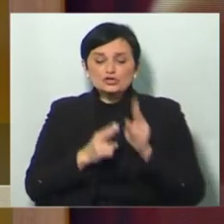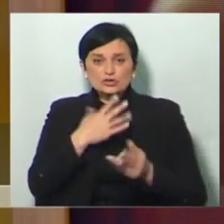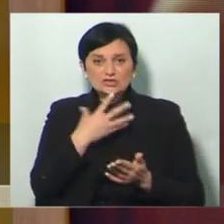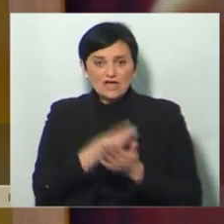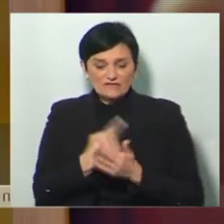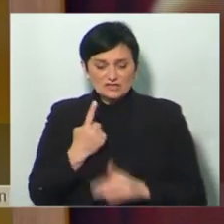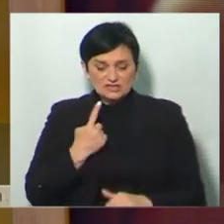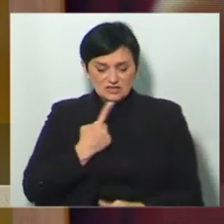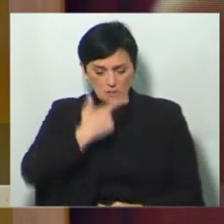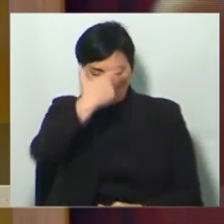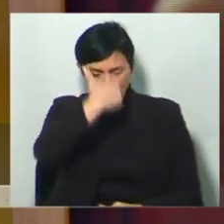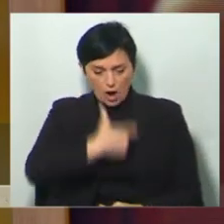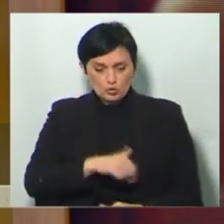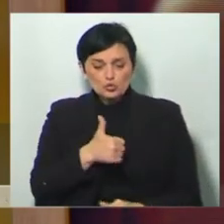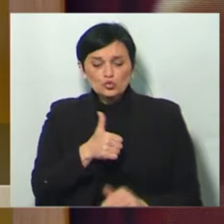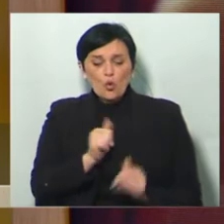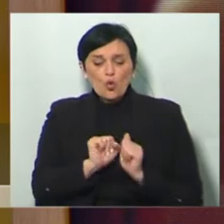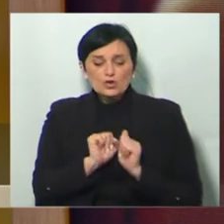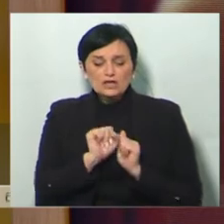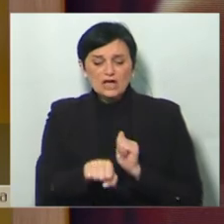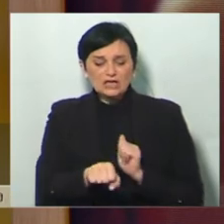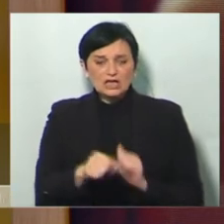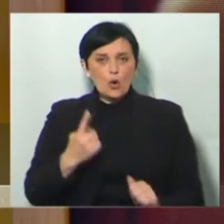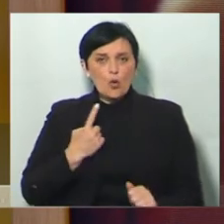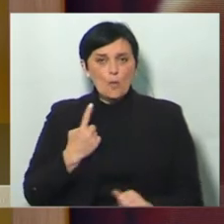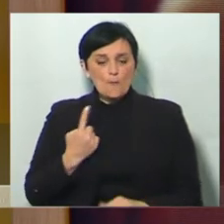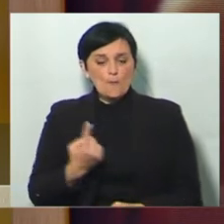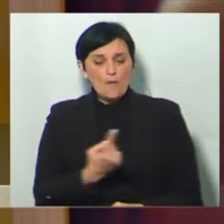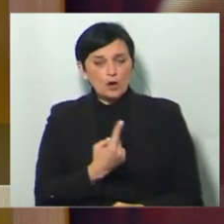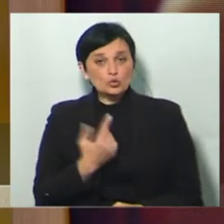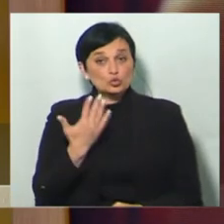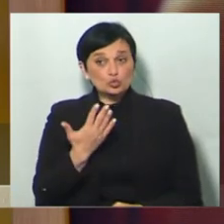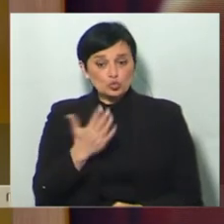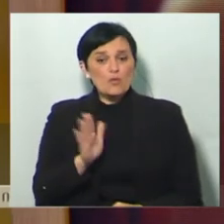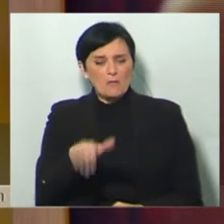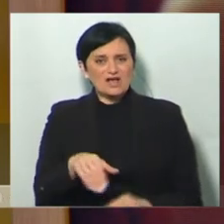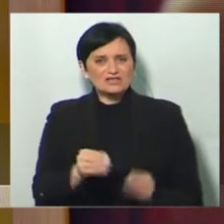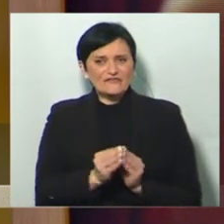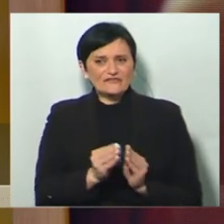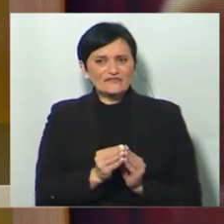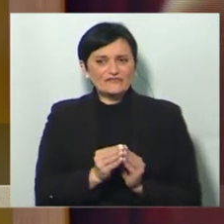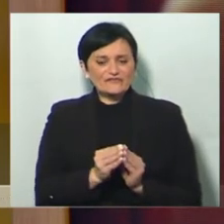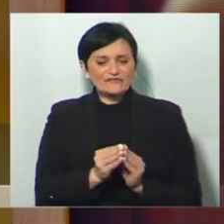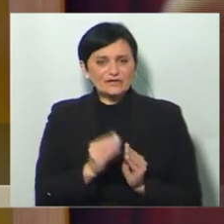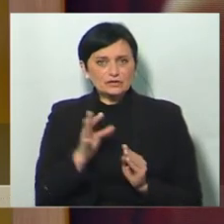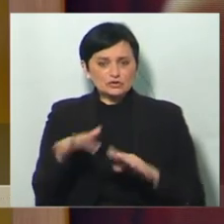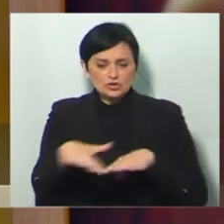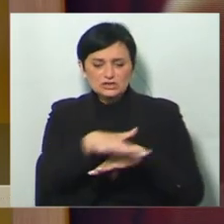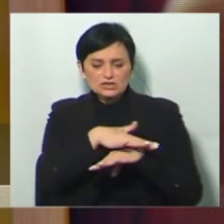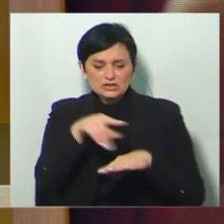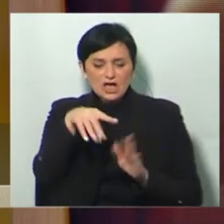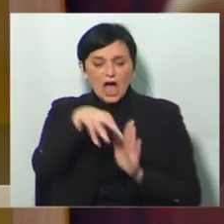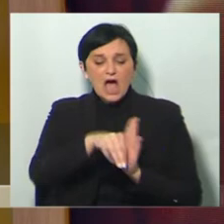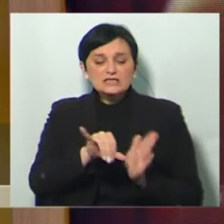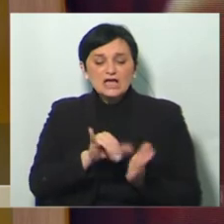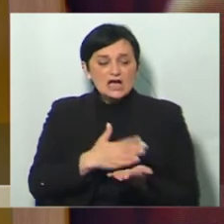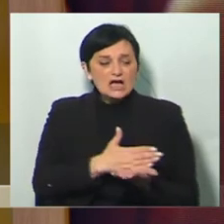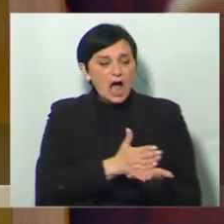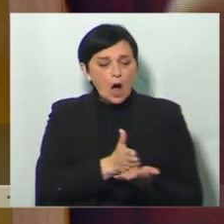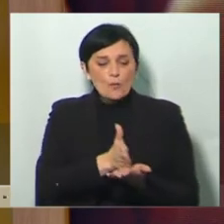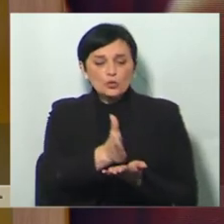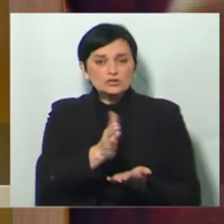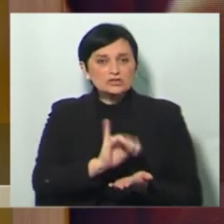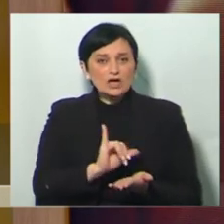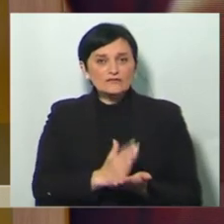მარტოობის შესახებ, როგორ გადალახოს მარტოობა, თუ მაინც რჩება იგივე სოციუმში, სად არის აქ გამოსავალი?